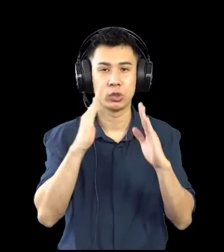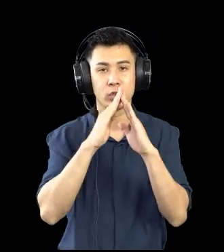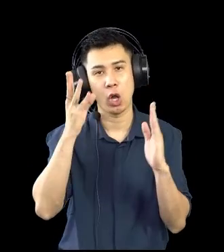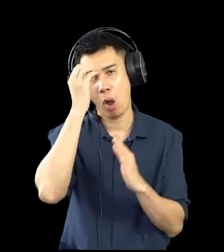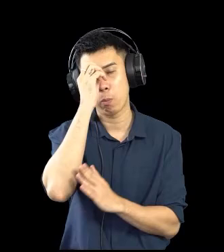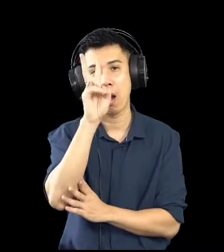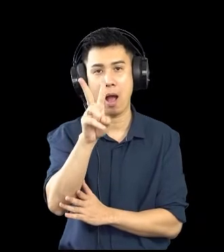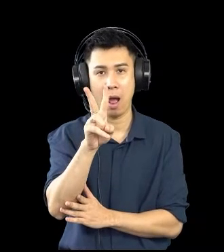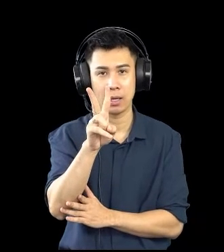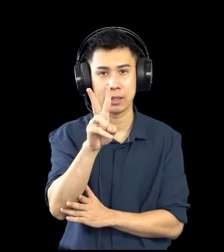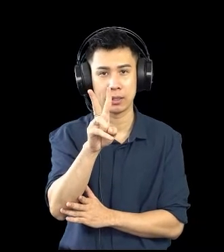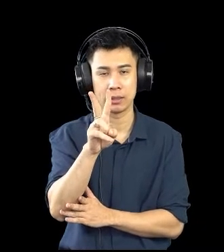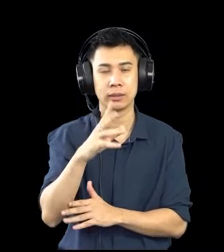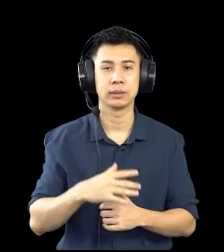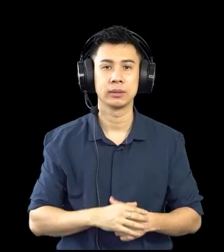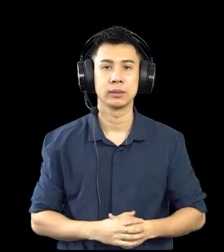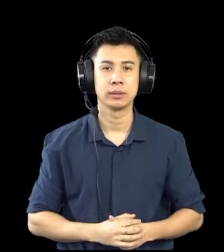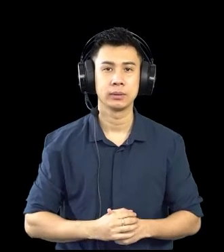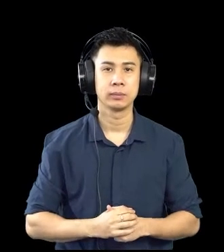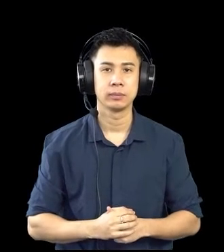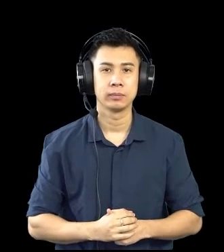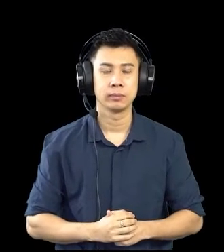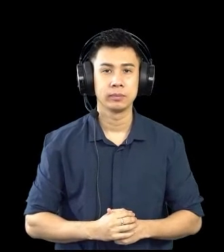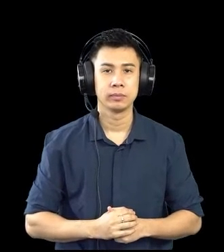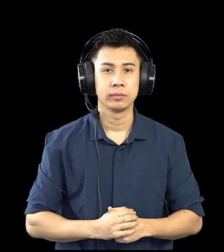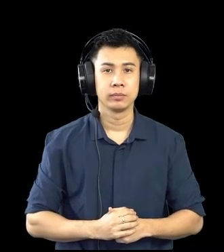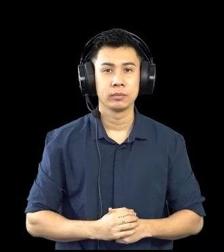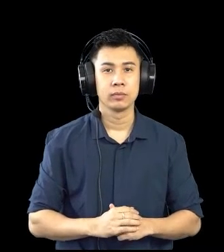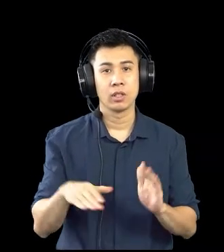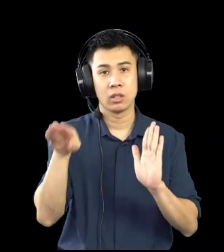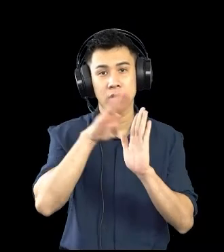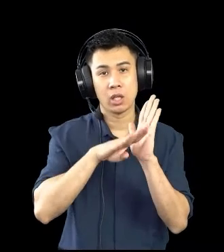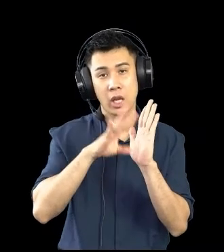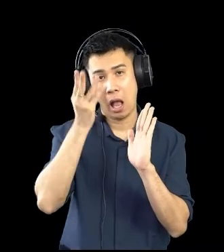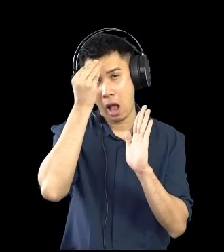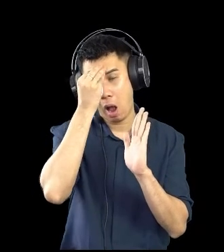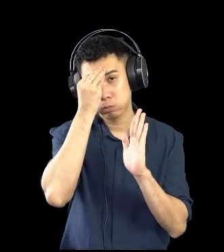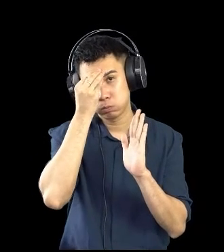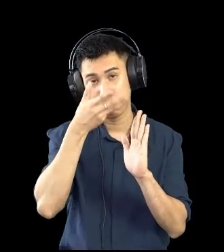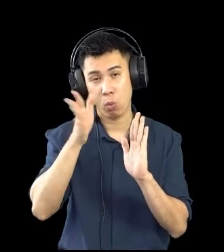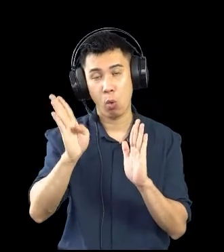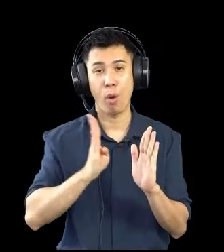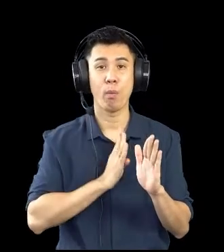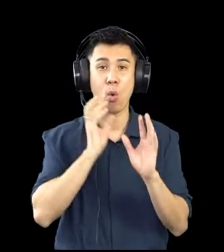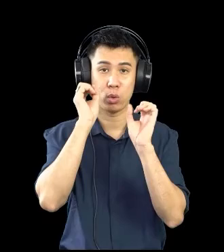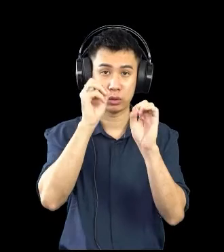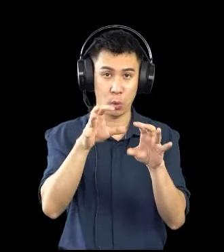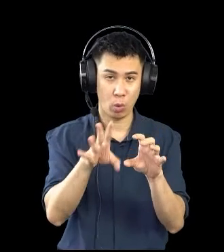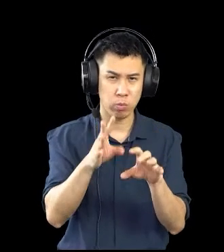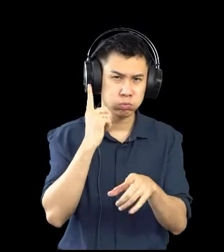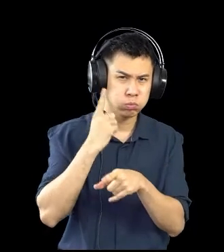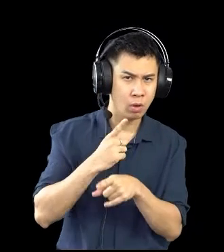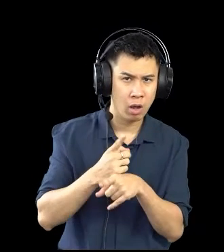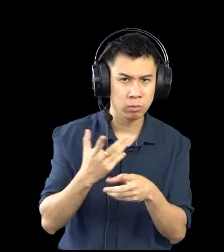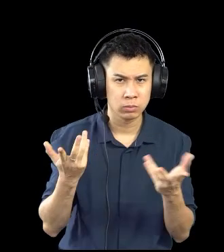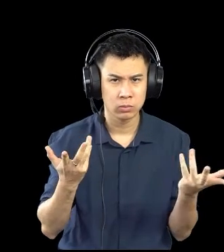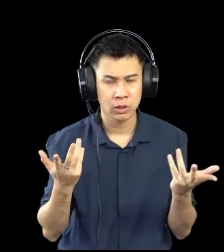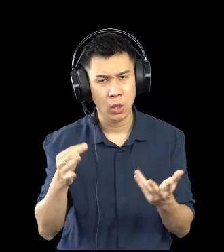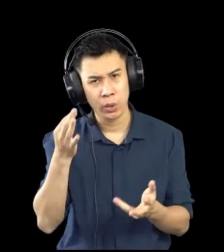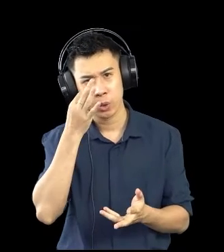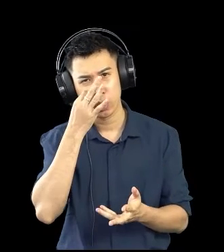trường ở trong Sài Gòn, thì và cái chương trình học của bạn là theo Bộ Giáo dục và Đào tạo, thì mình rất là tò mò